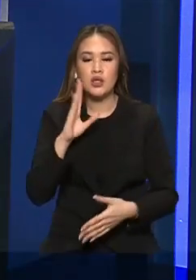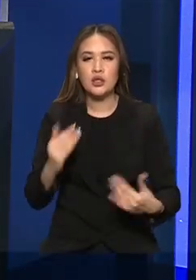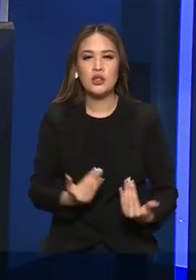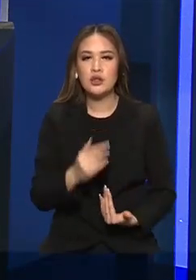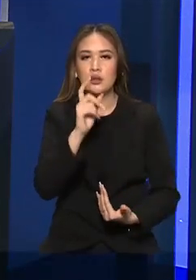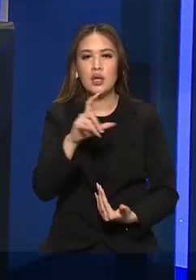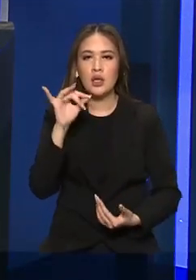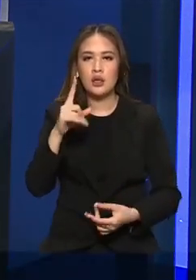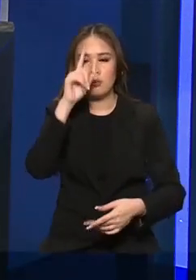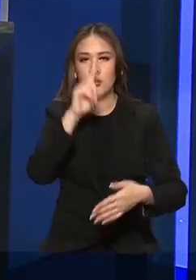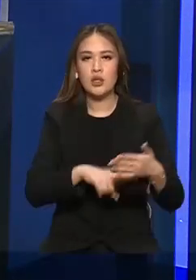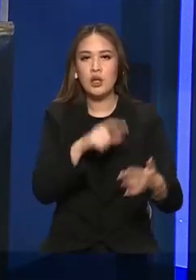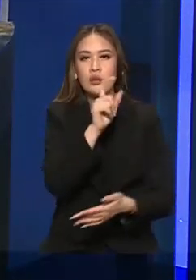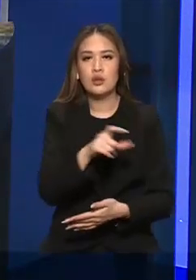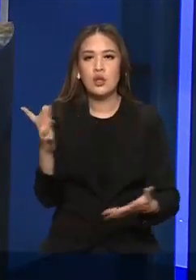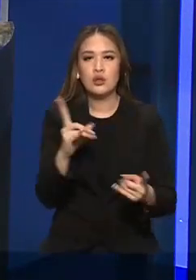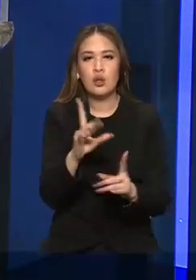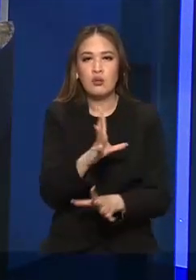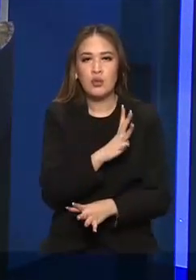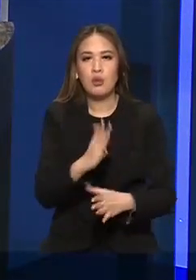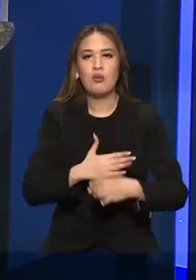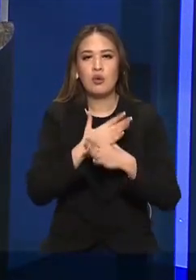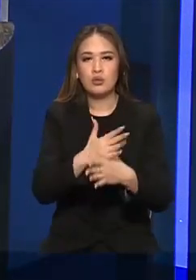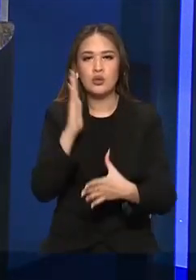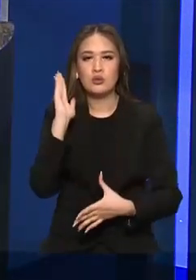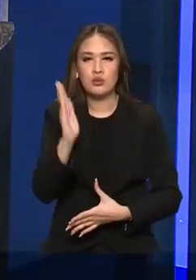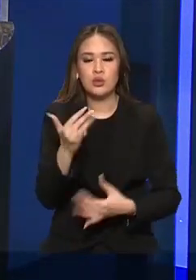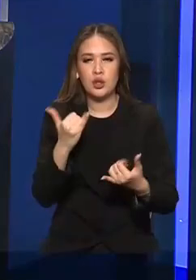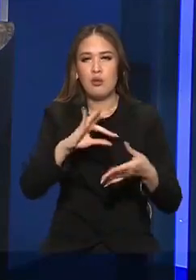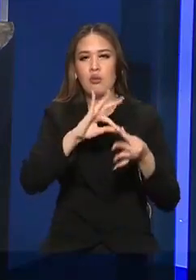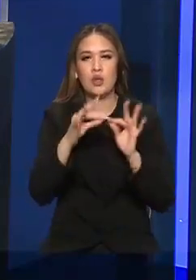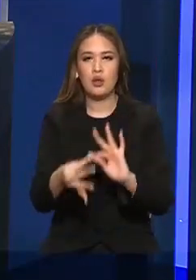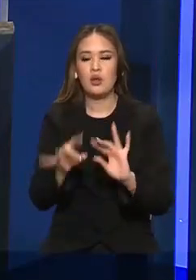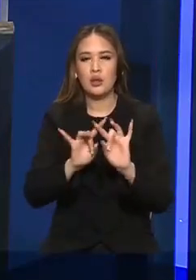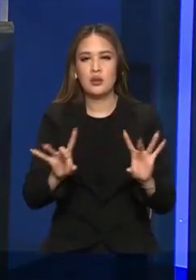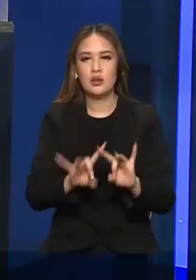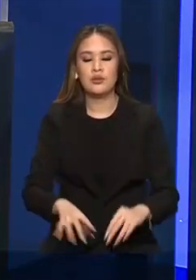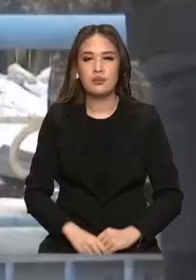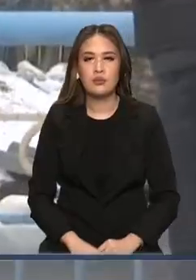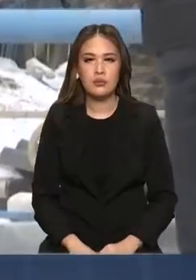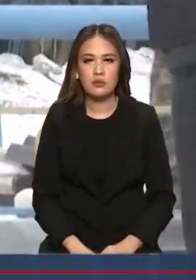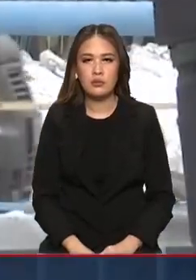И заверил людей, всем будет оказана помощь. Эльмира Ержанова расскажет подробнее.